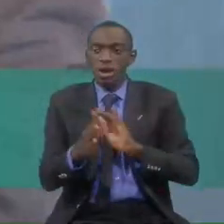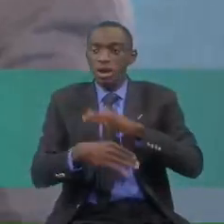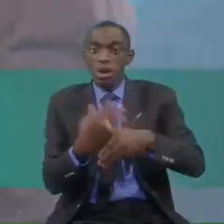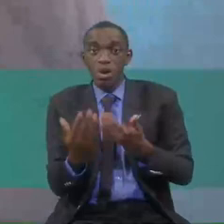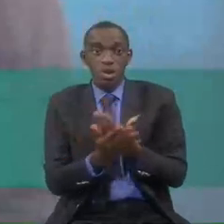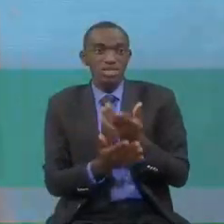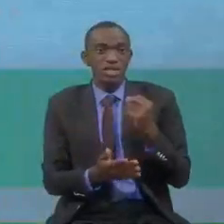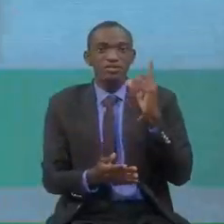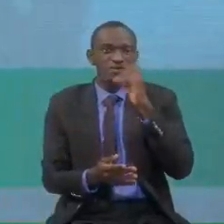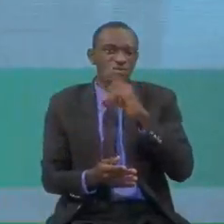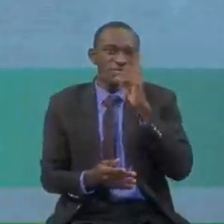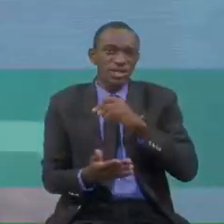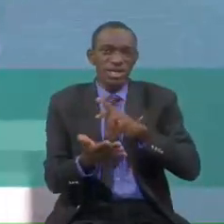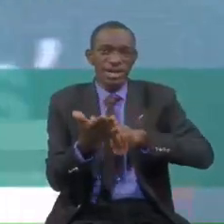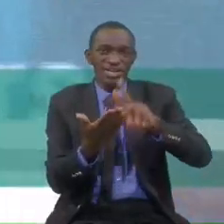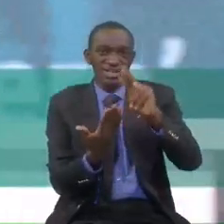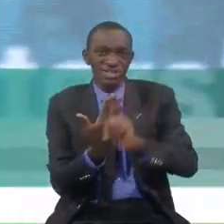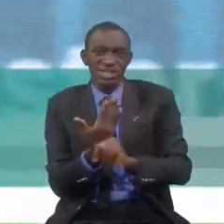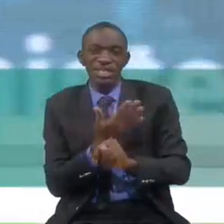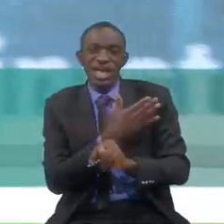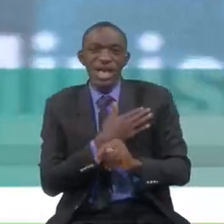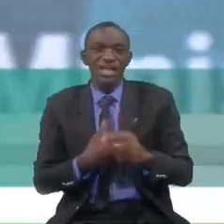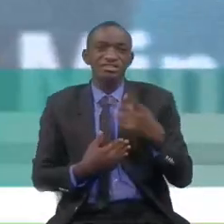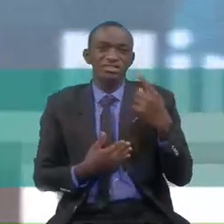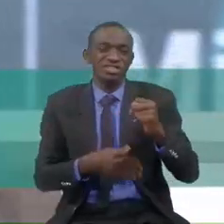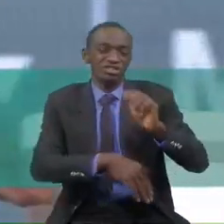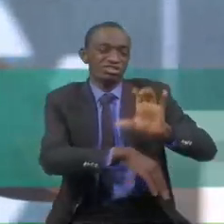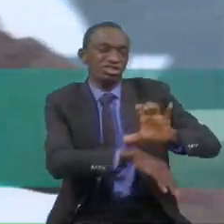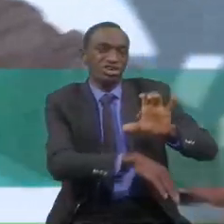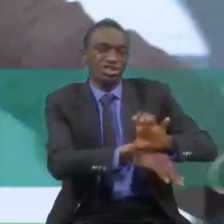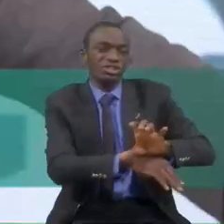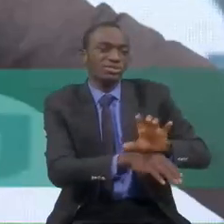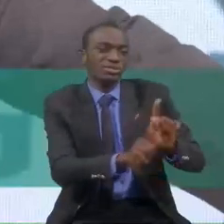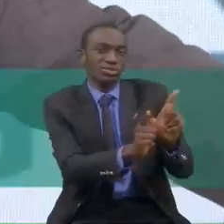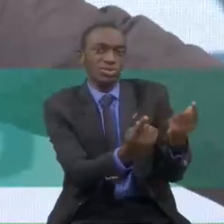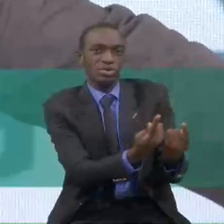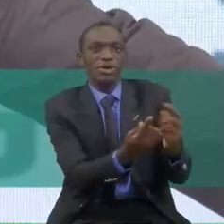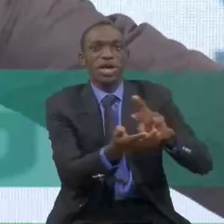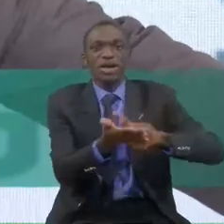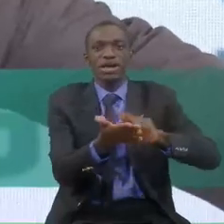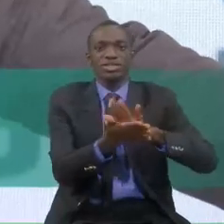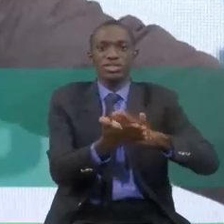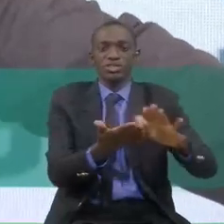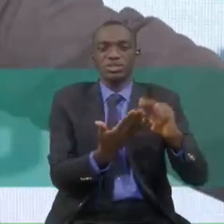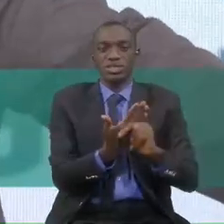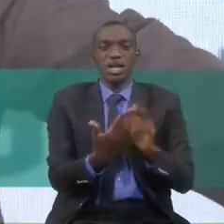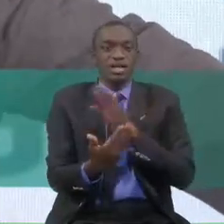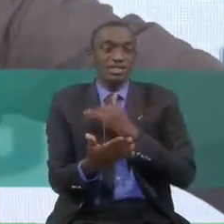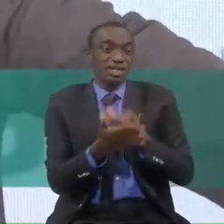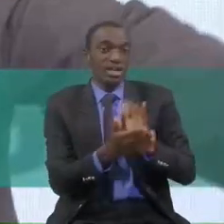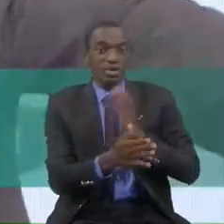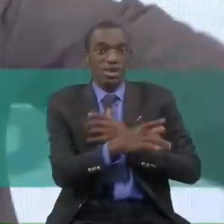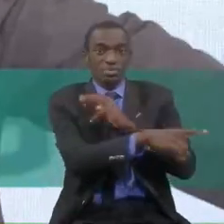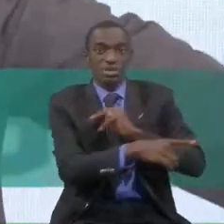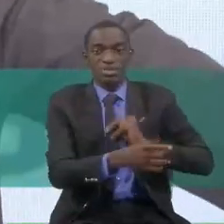justice superficielle, la justice de dénomination, la justice que les